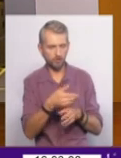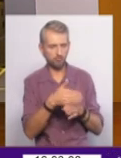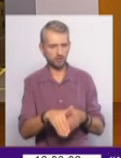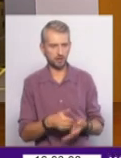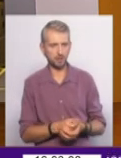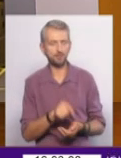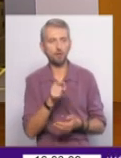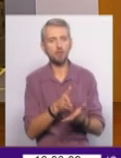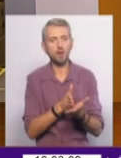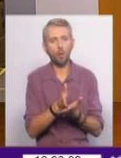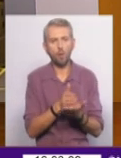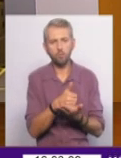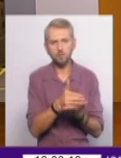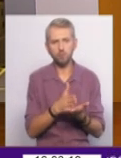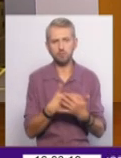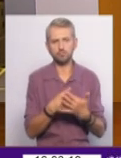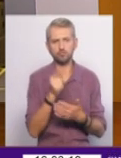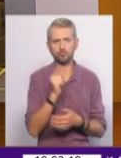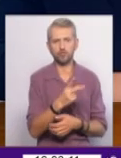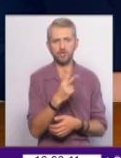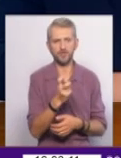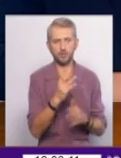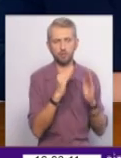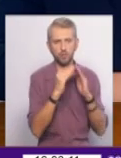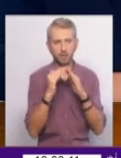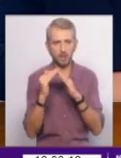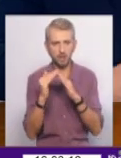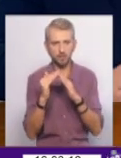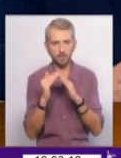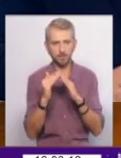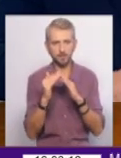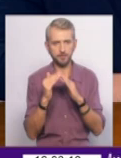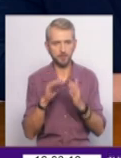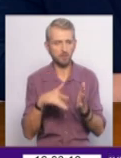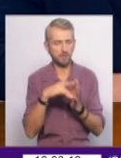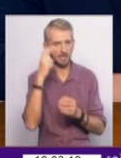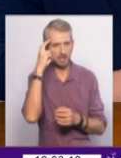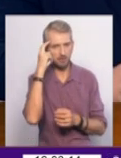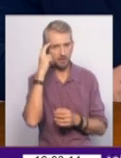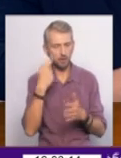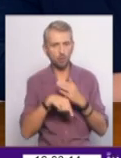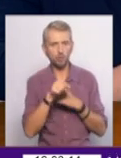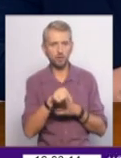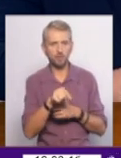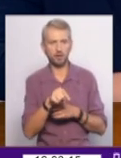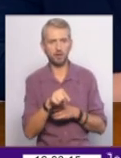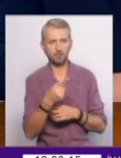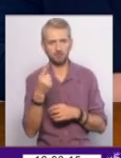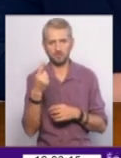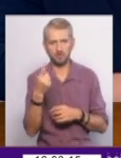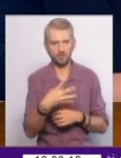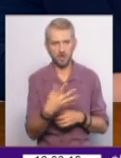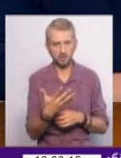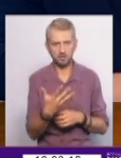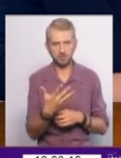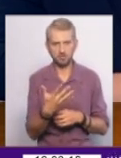Вони обслуговують приблизно десь 1200 будинків в місті Києві. Угу, тобто угу. Це там чверть. Я